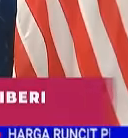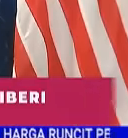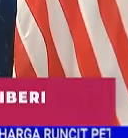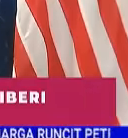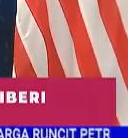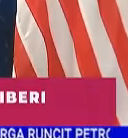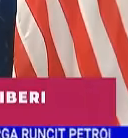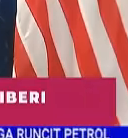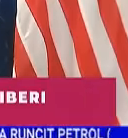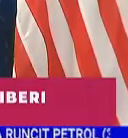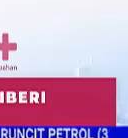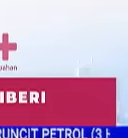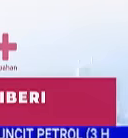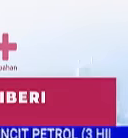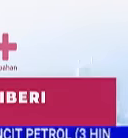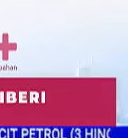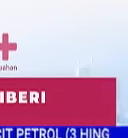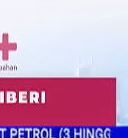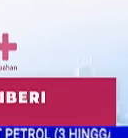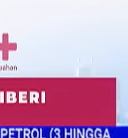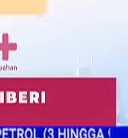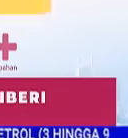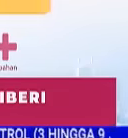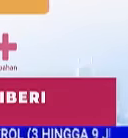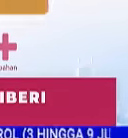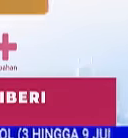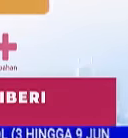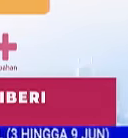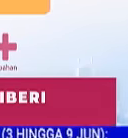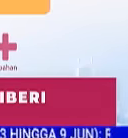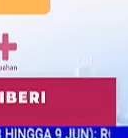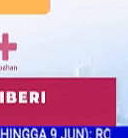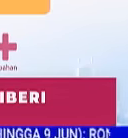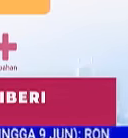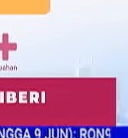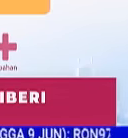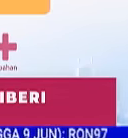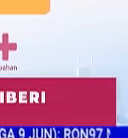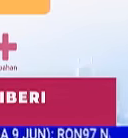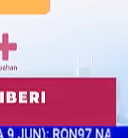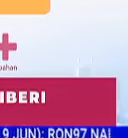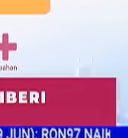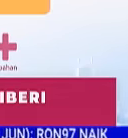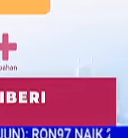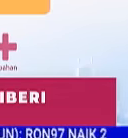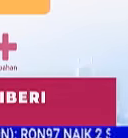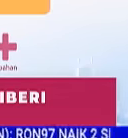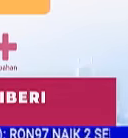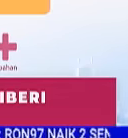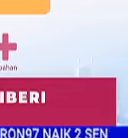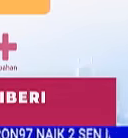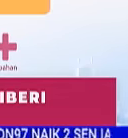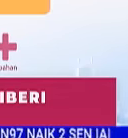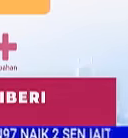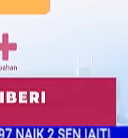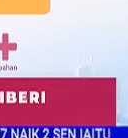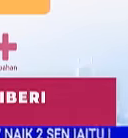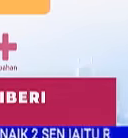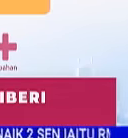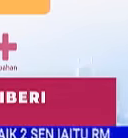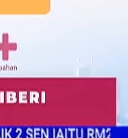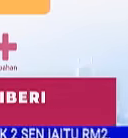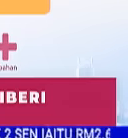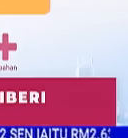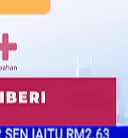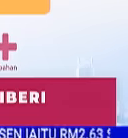kerajaan juga bersetuju untuk memberikan potongan khas kepada pemilik bangunan dan ruang peniagaan yang